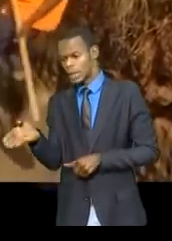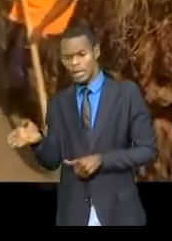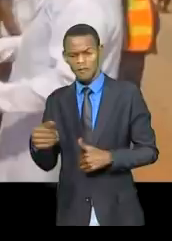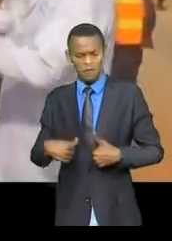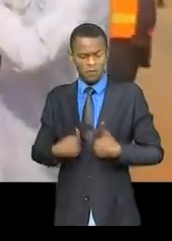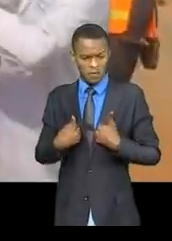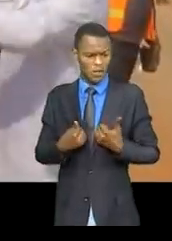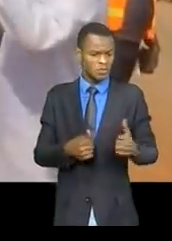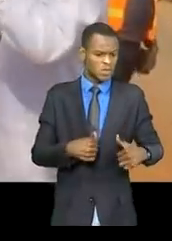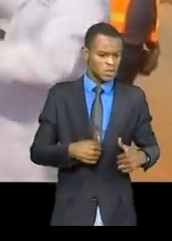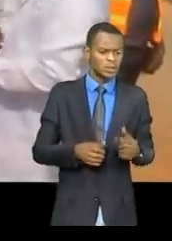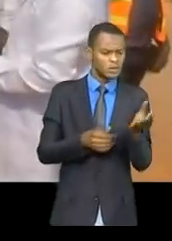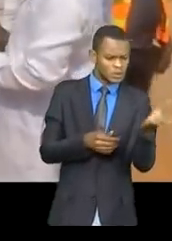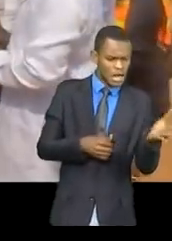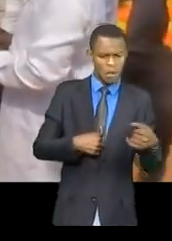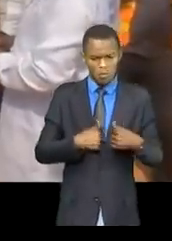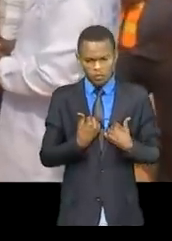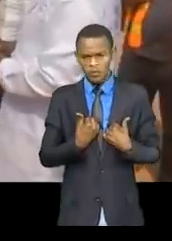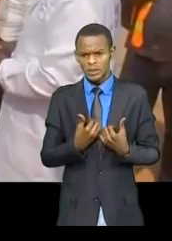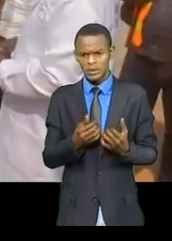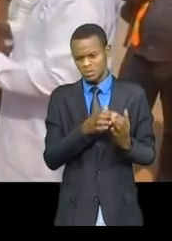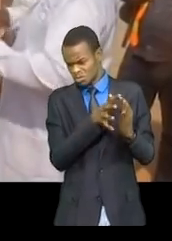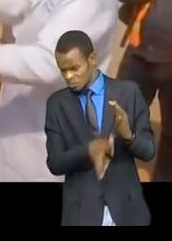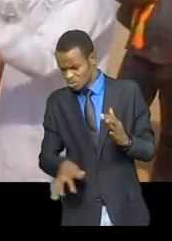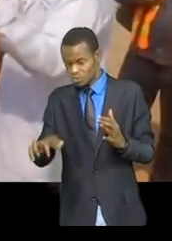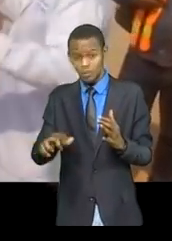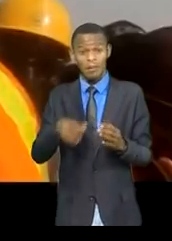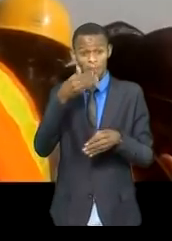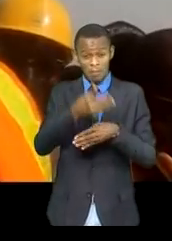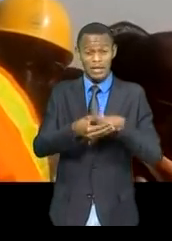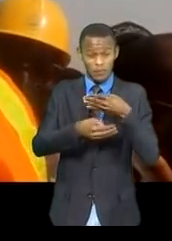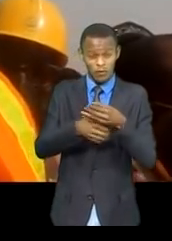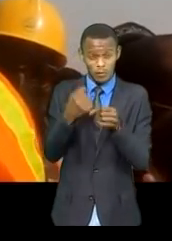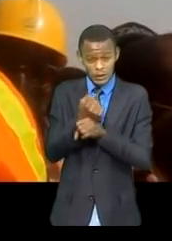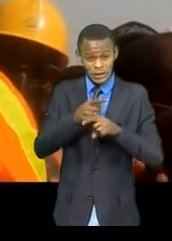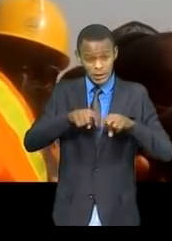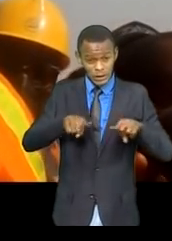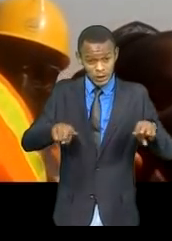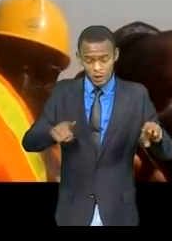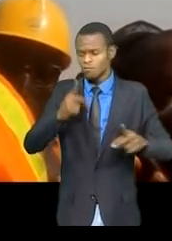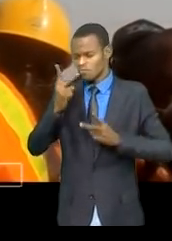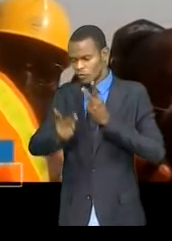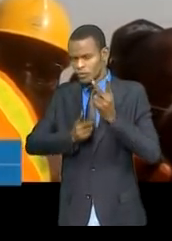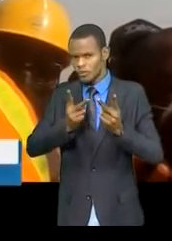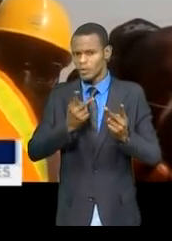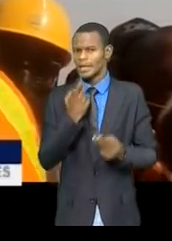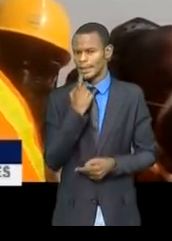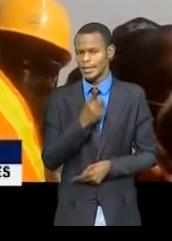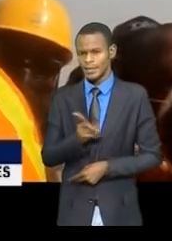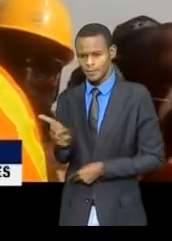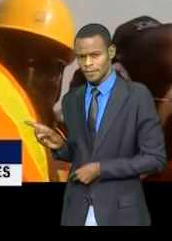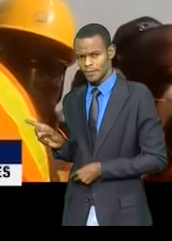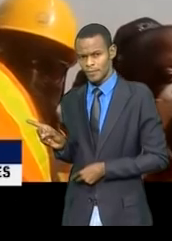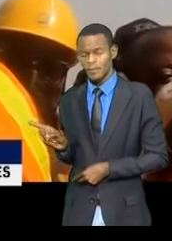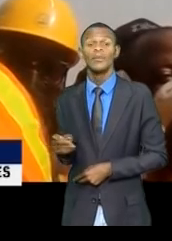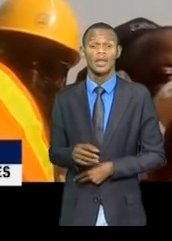les travaux de stabilisation des érosions autour du rond-point Petrobumba. Nous avons constaté que le projet est bien vivant. Il est en train d'être